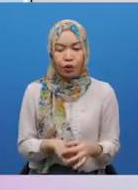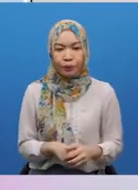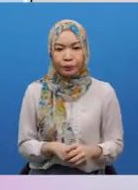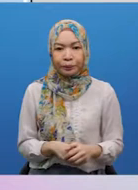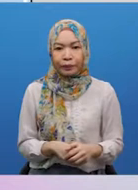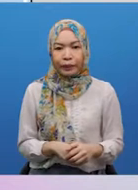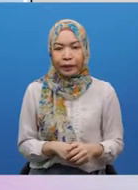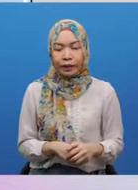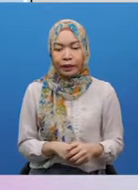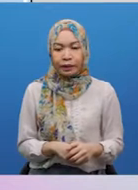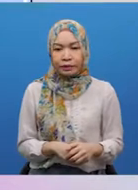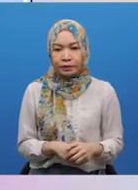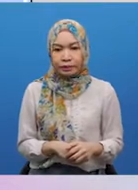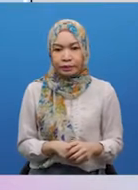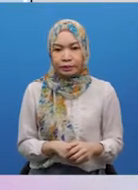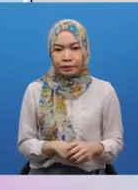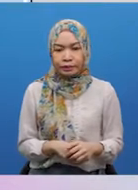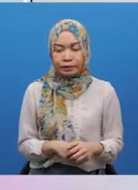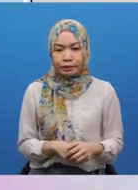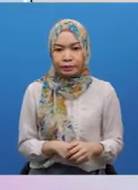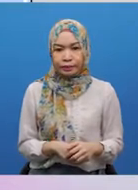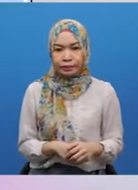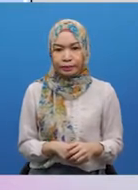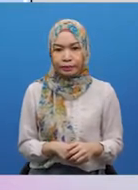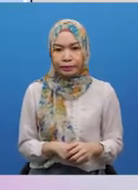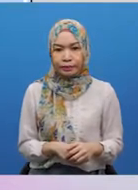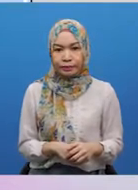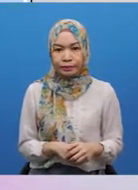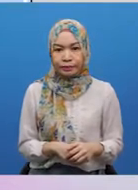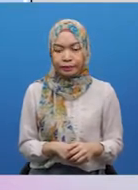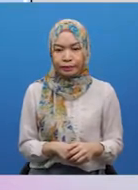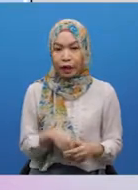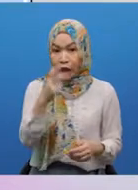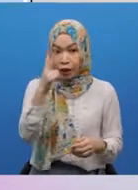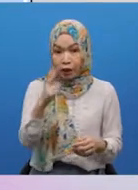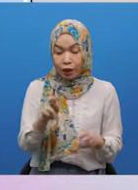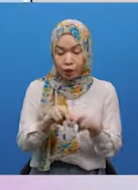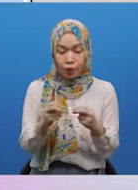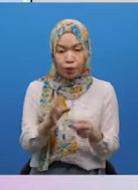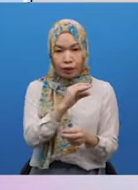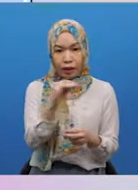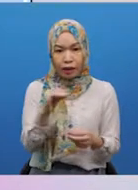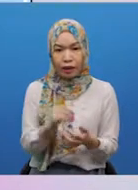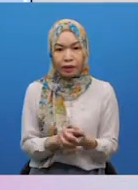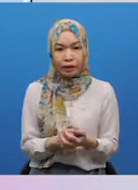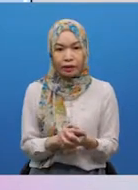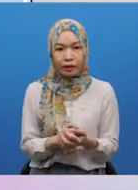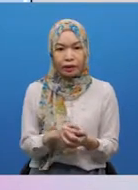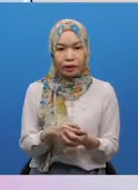dan rujukan kehormat mengikut situasi. Sila rujuk nota yang pelajar telah catat